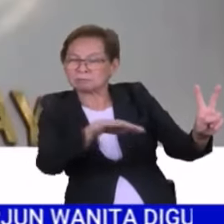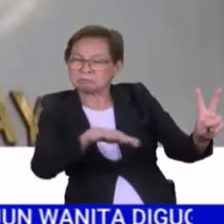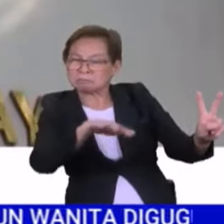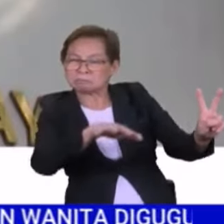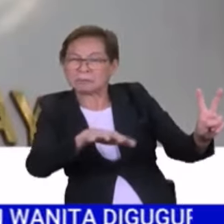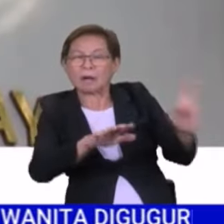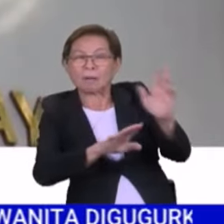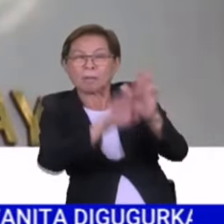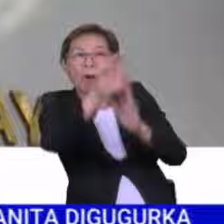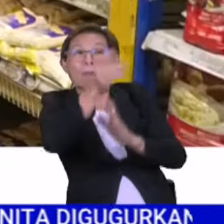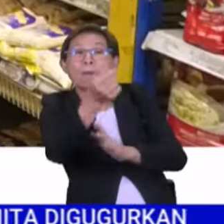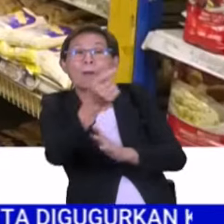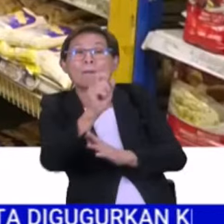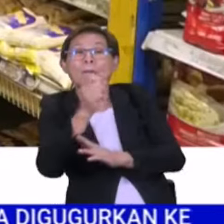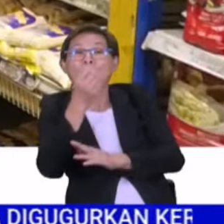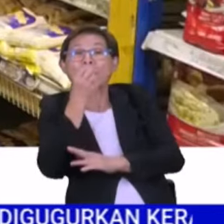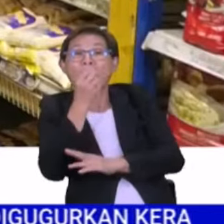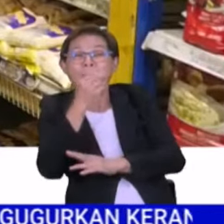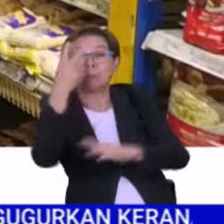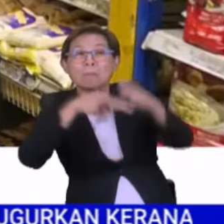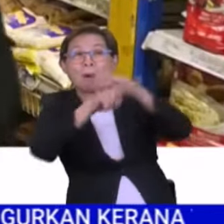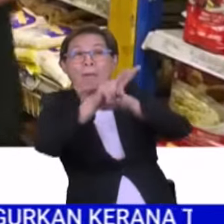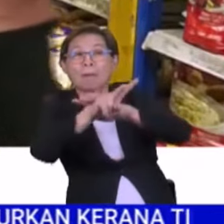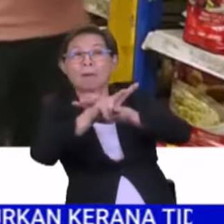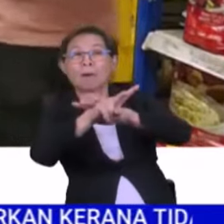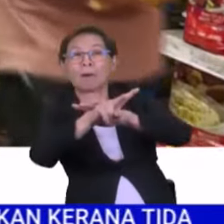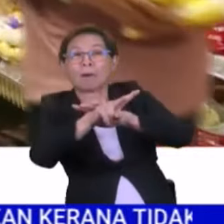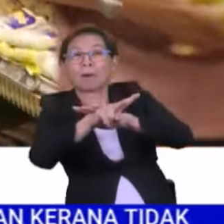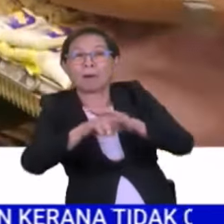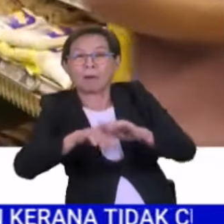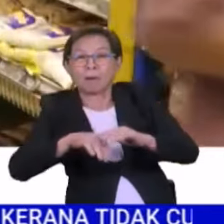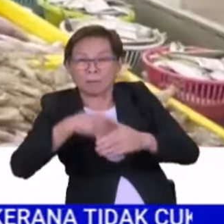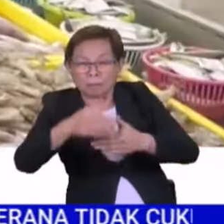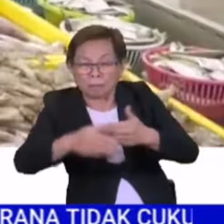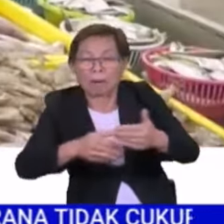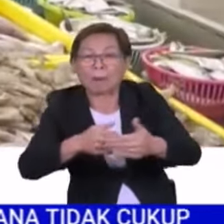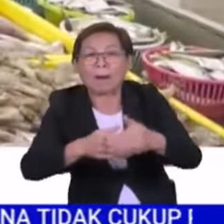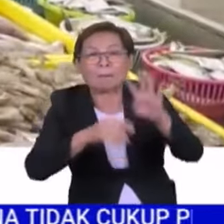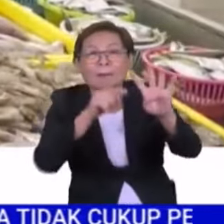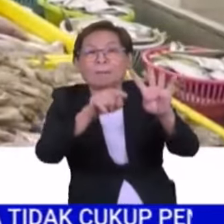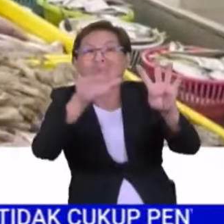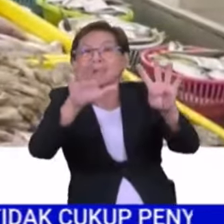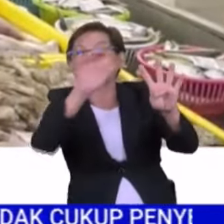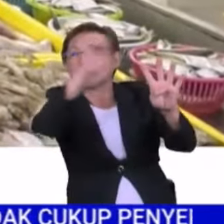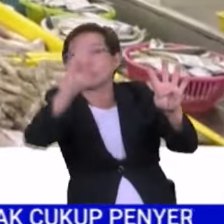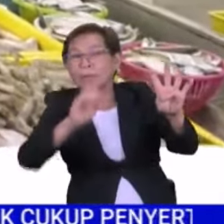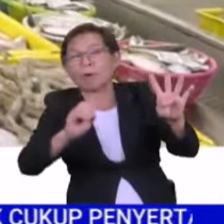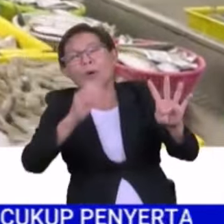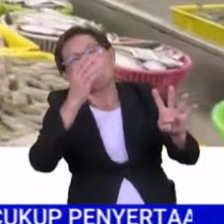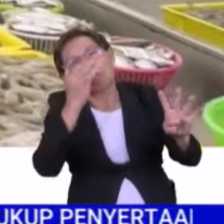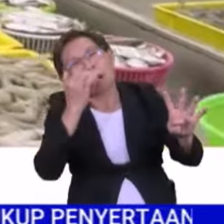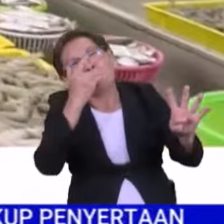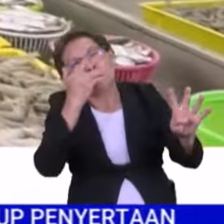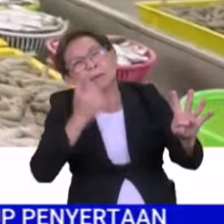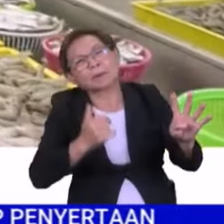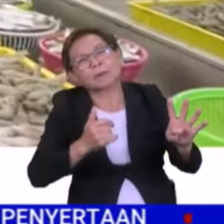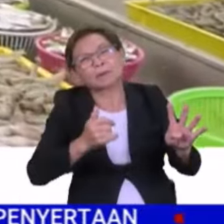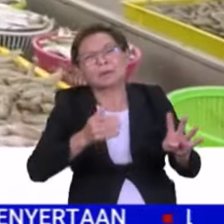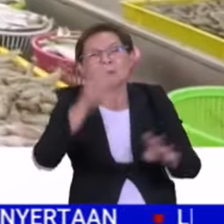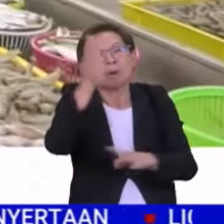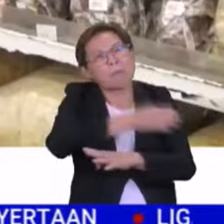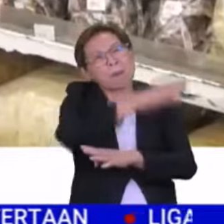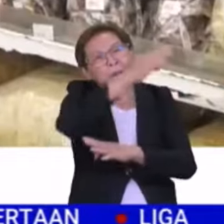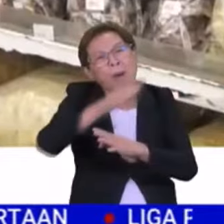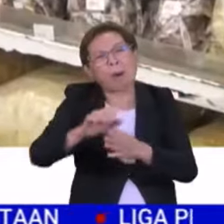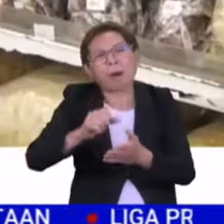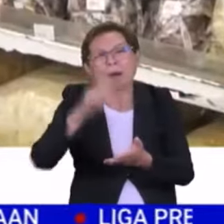pertumbuhan harga makanan pula diramal berkembang sebanyak empat perpuluhan 500 antara lain disebabkan penghapusan subsidi